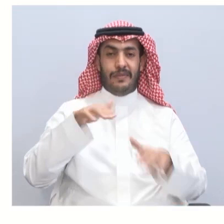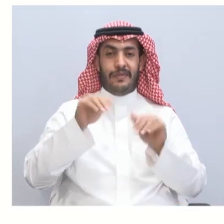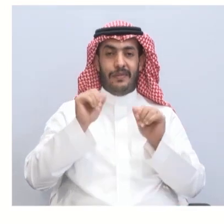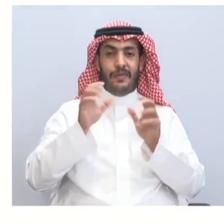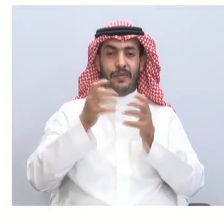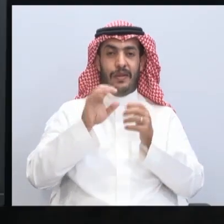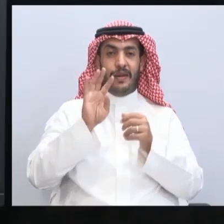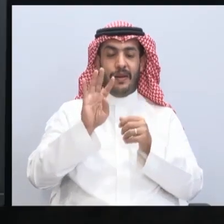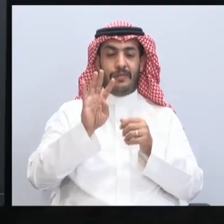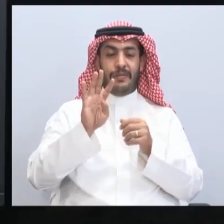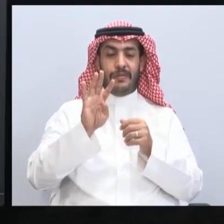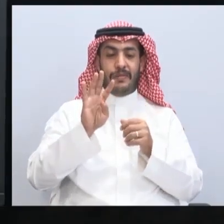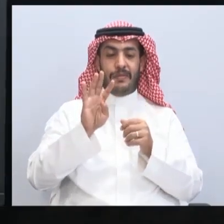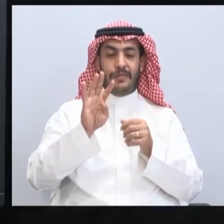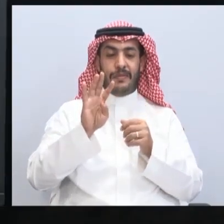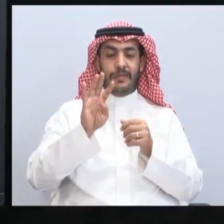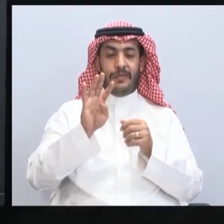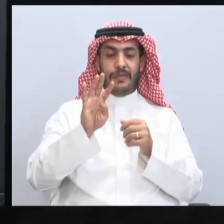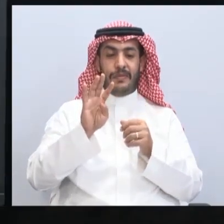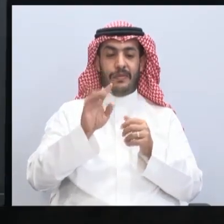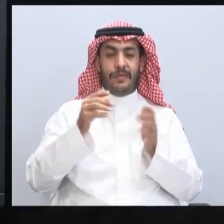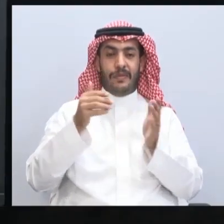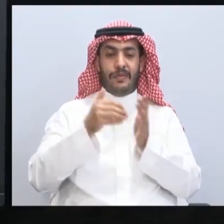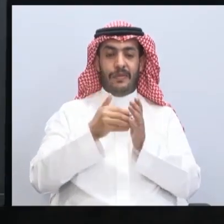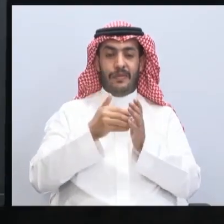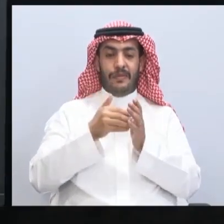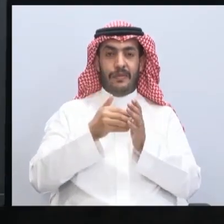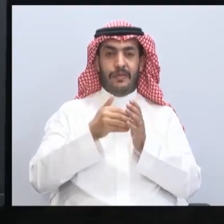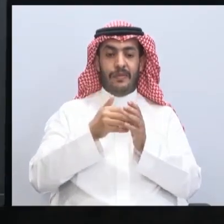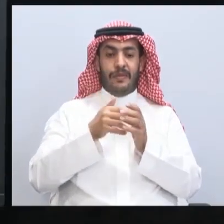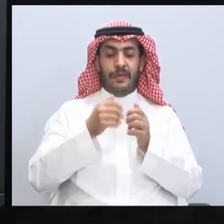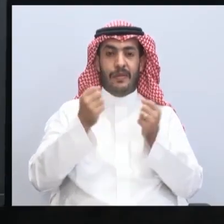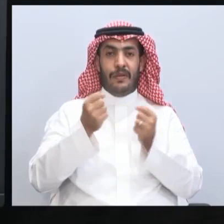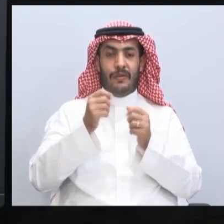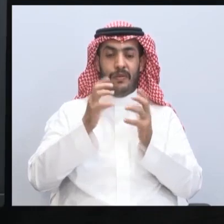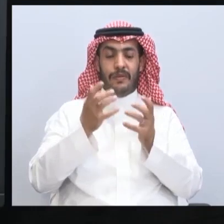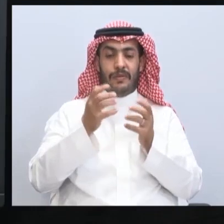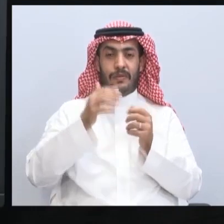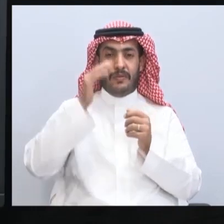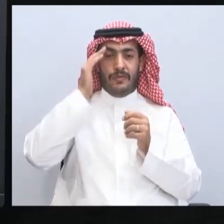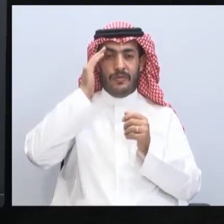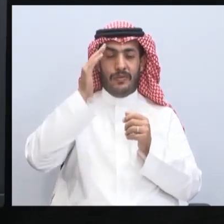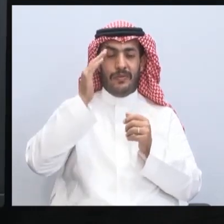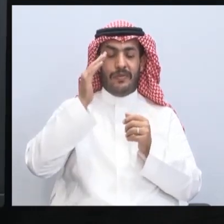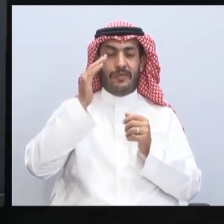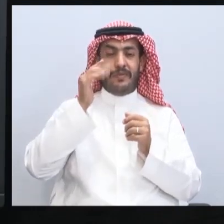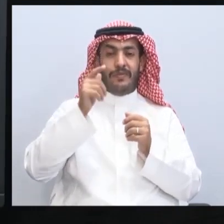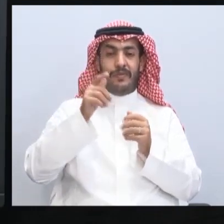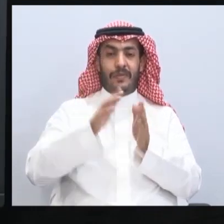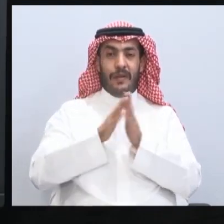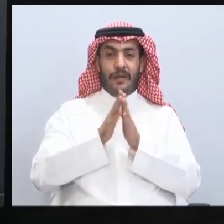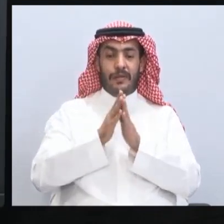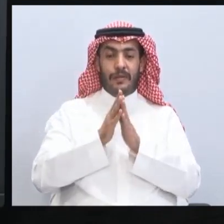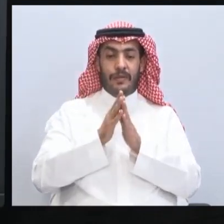الوحده الرابعه بنهايه تقويم الوحده شاكرا ابنائي وبنات الطلاب لكم